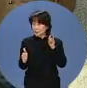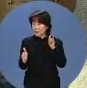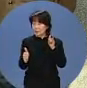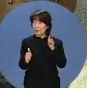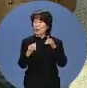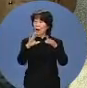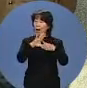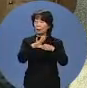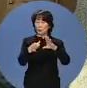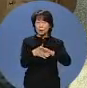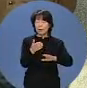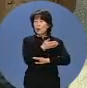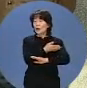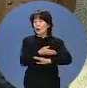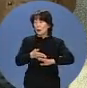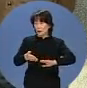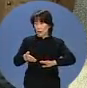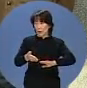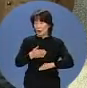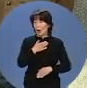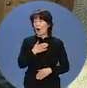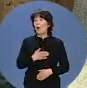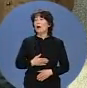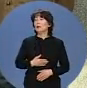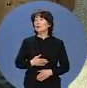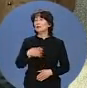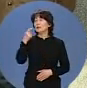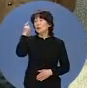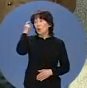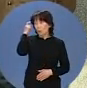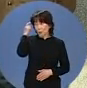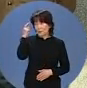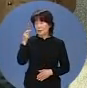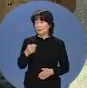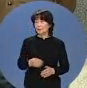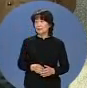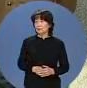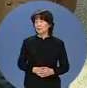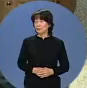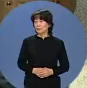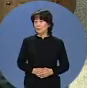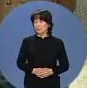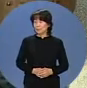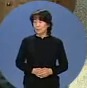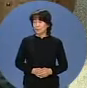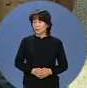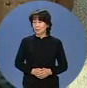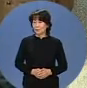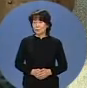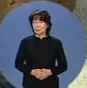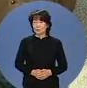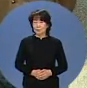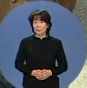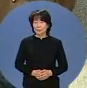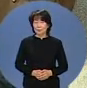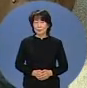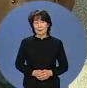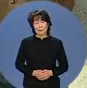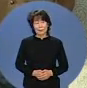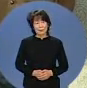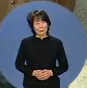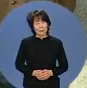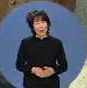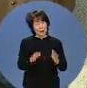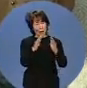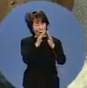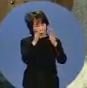歴史文化の流れが学び取ることができるというふうに言っていいと思います。 お墓